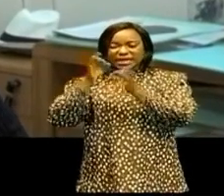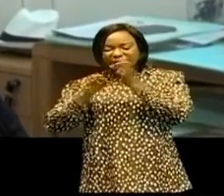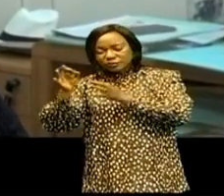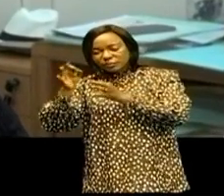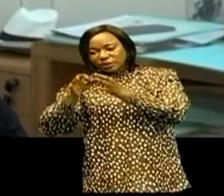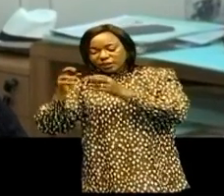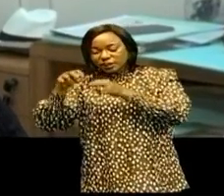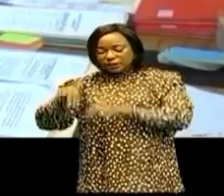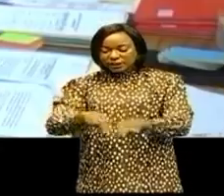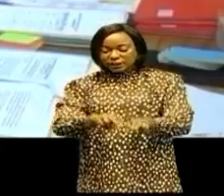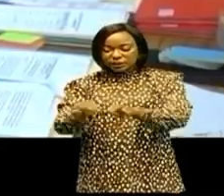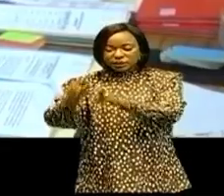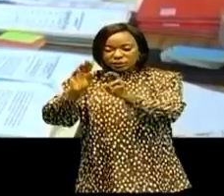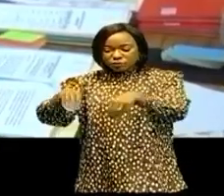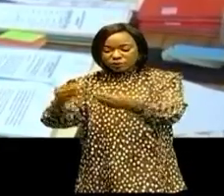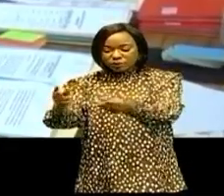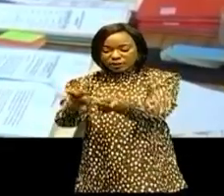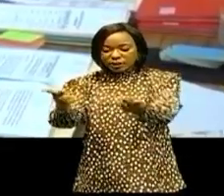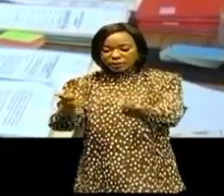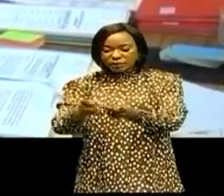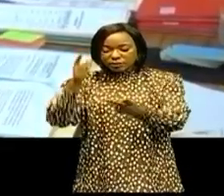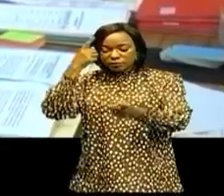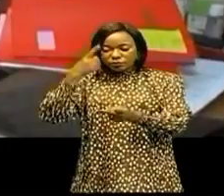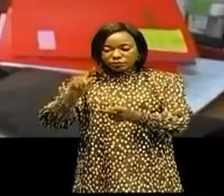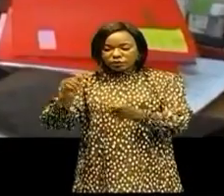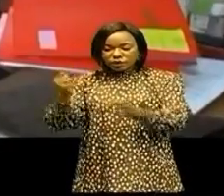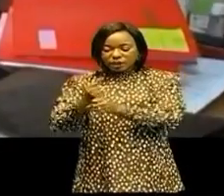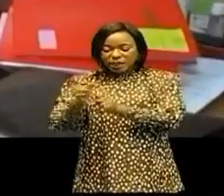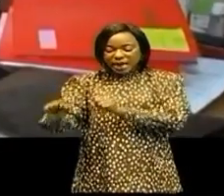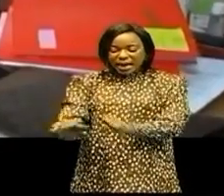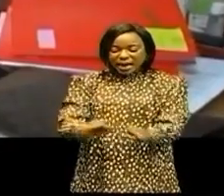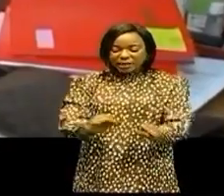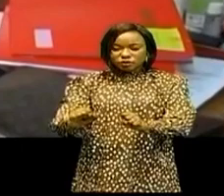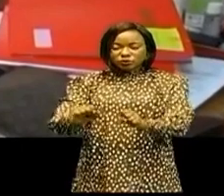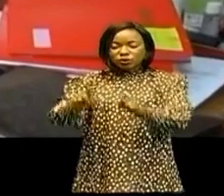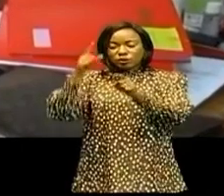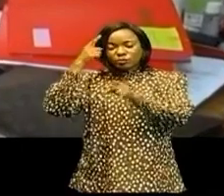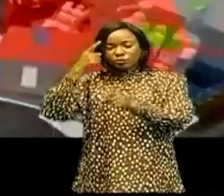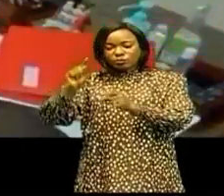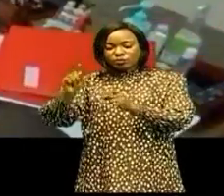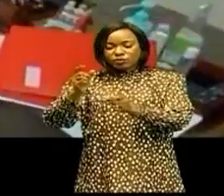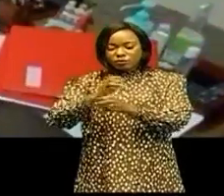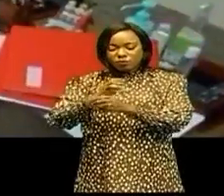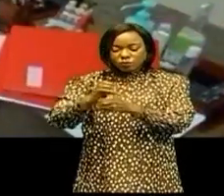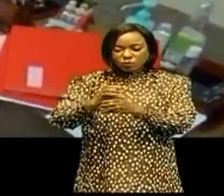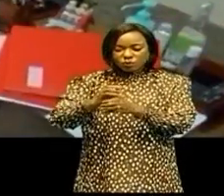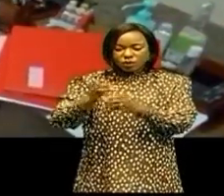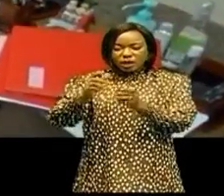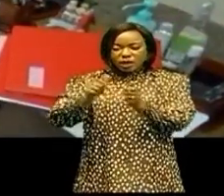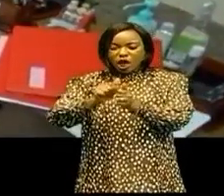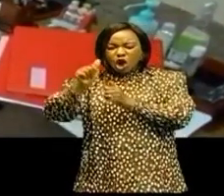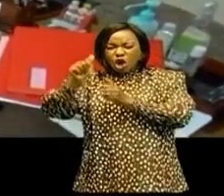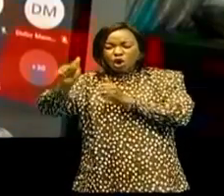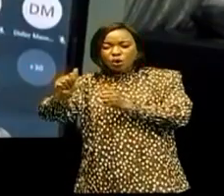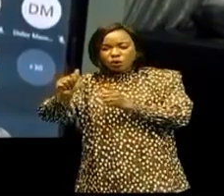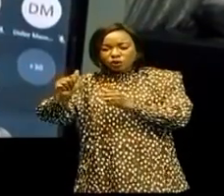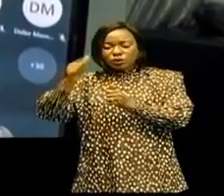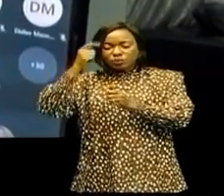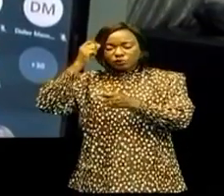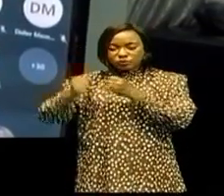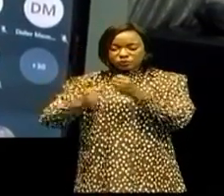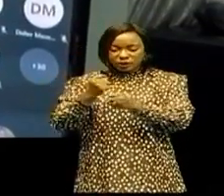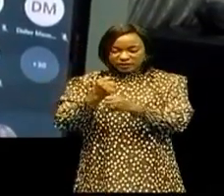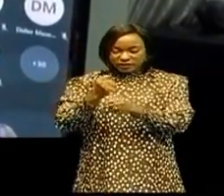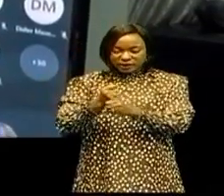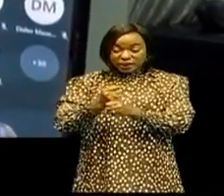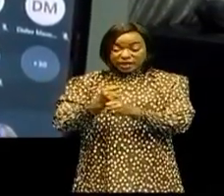une stratégie de mise en œuvre d'une série d'actions à court et à moyen terme. Les